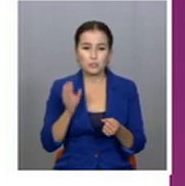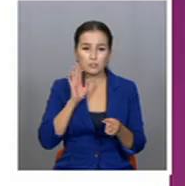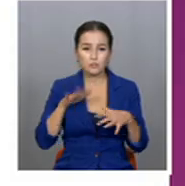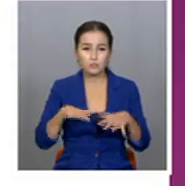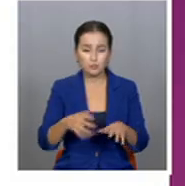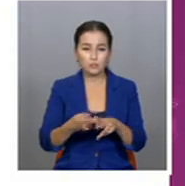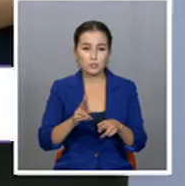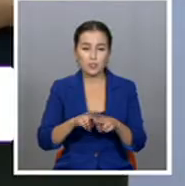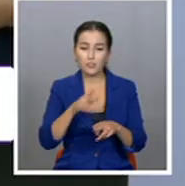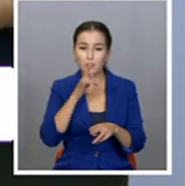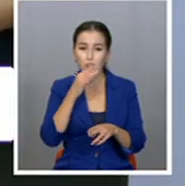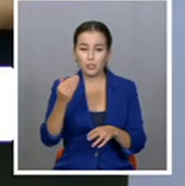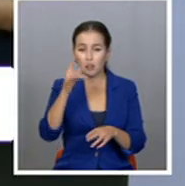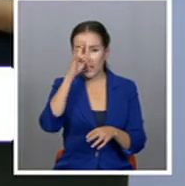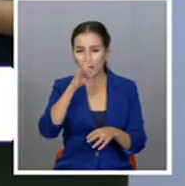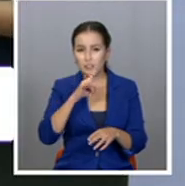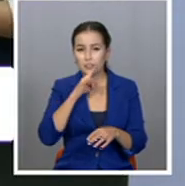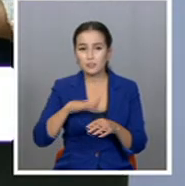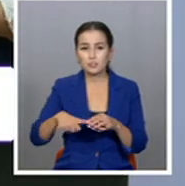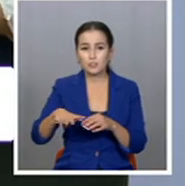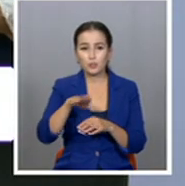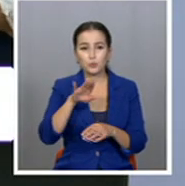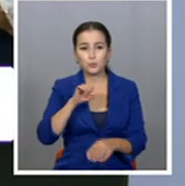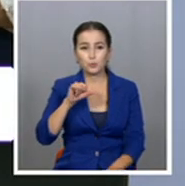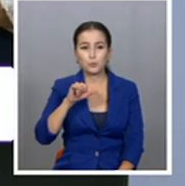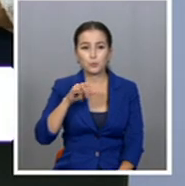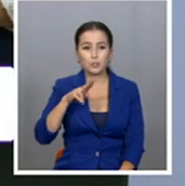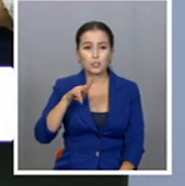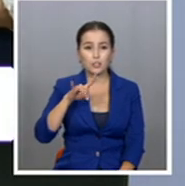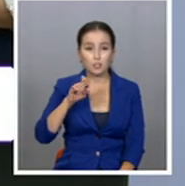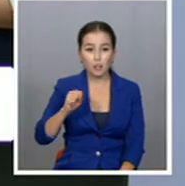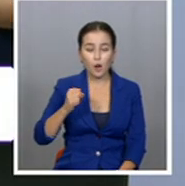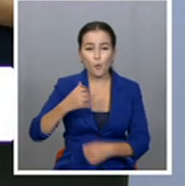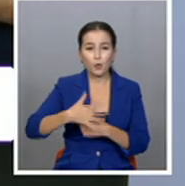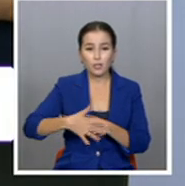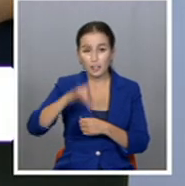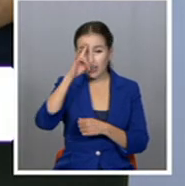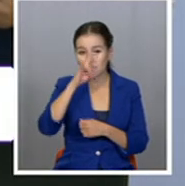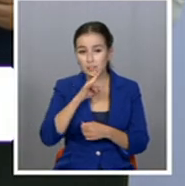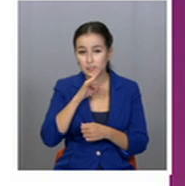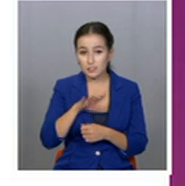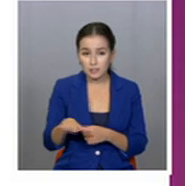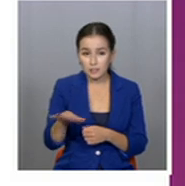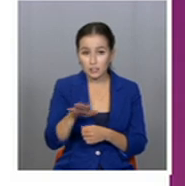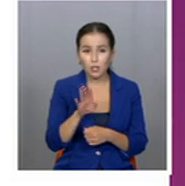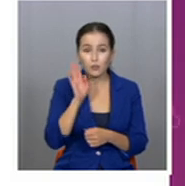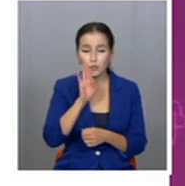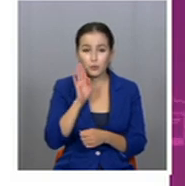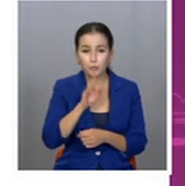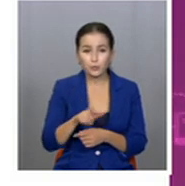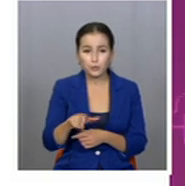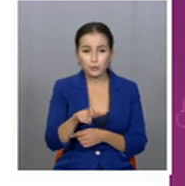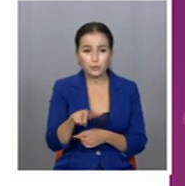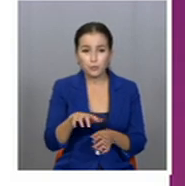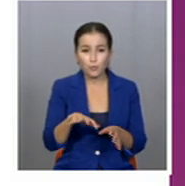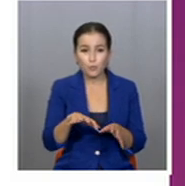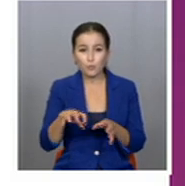Қазақстан аймағын тундра аймағына кірді де орталық Қазақстанда өзендер тартылып